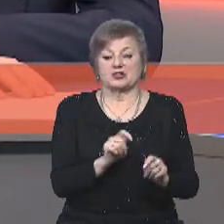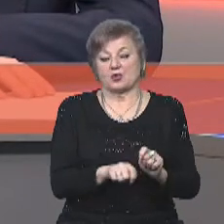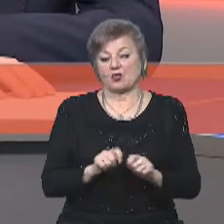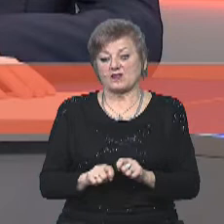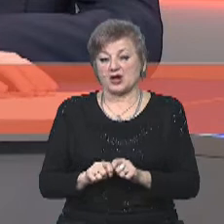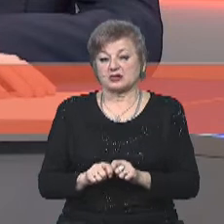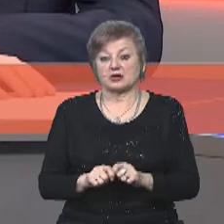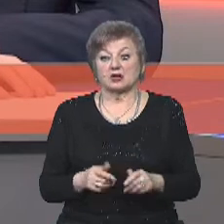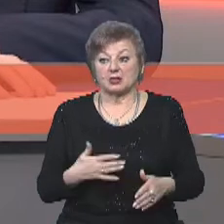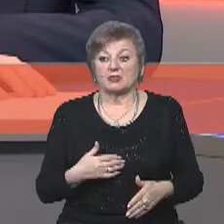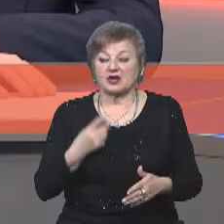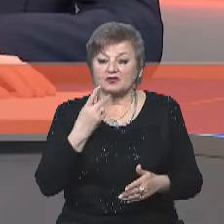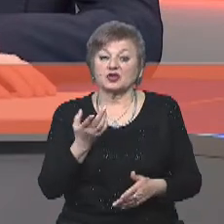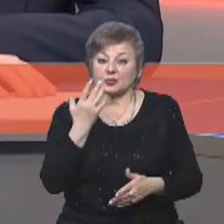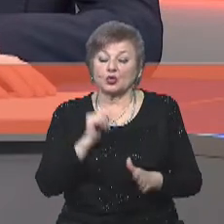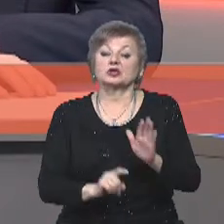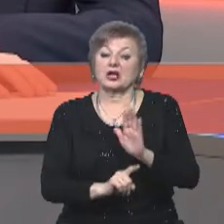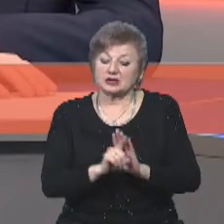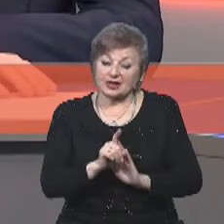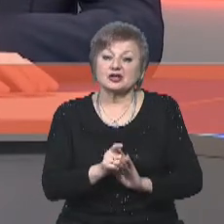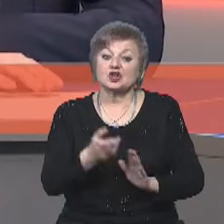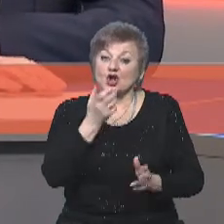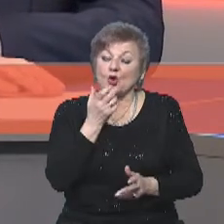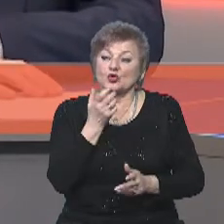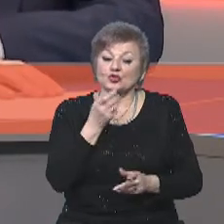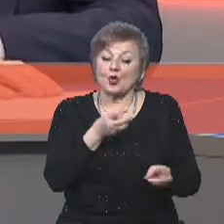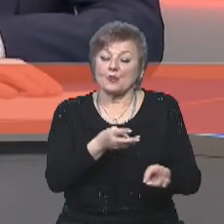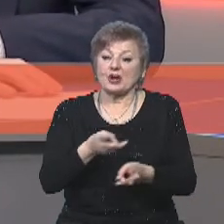уже и при запуске отопления, судя по